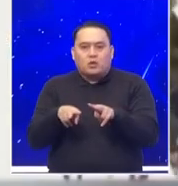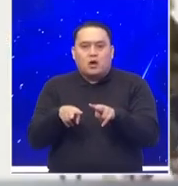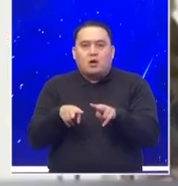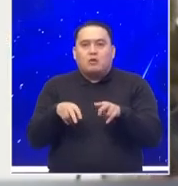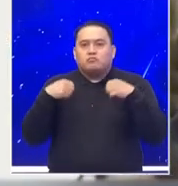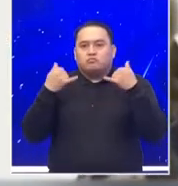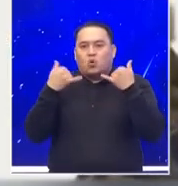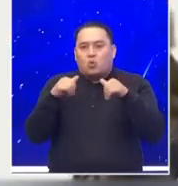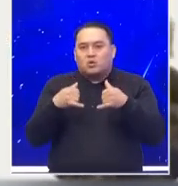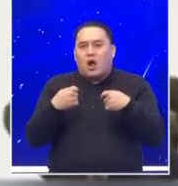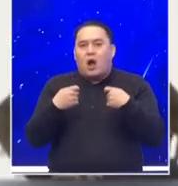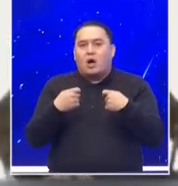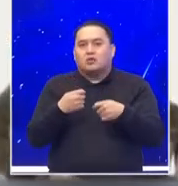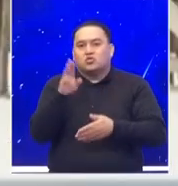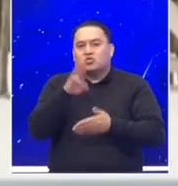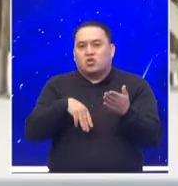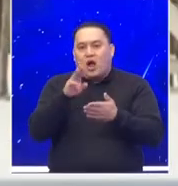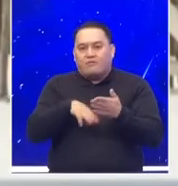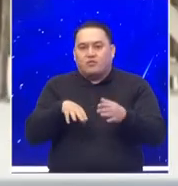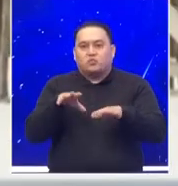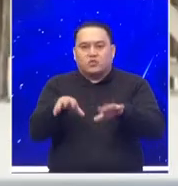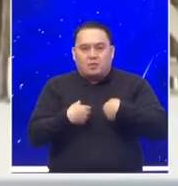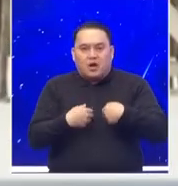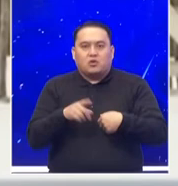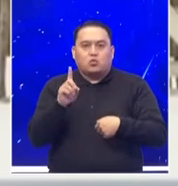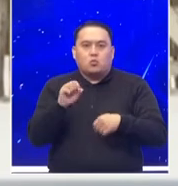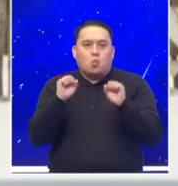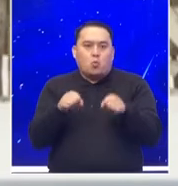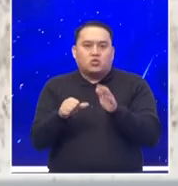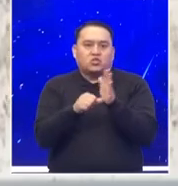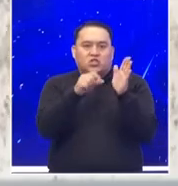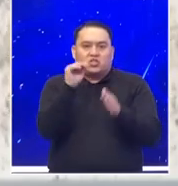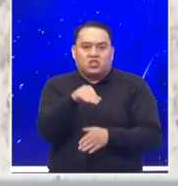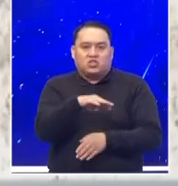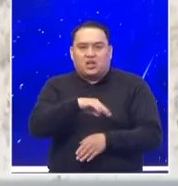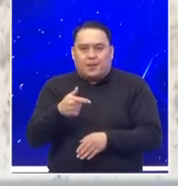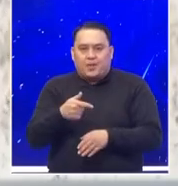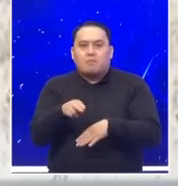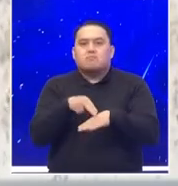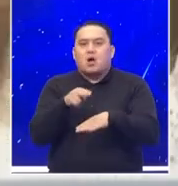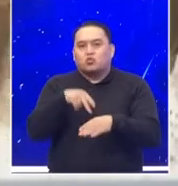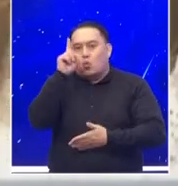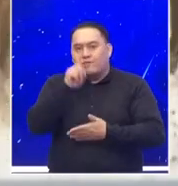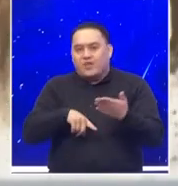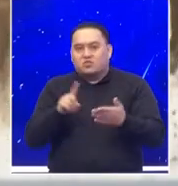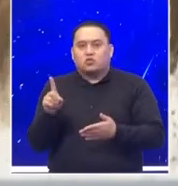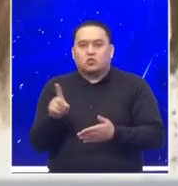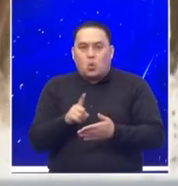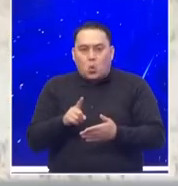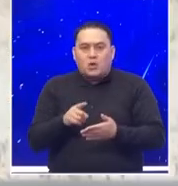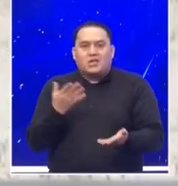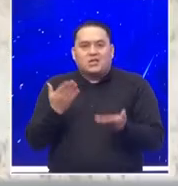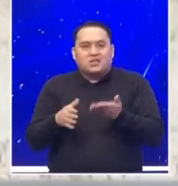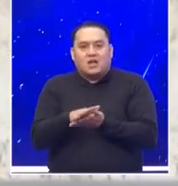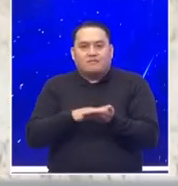буренок стали отправлять на платную штрафстоянку забрать которых можно за 6000 тенге полицейские уверены что это если не